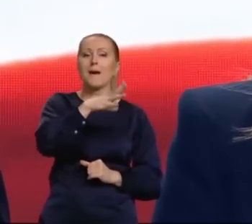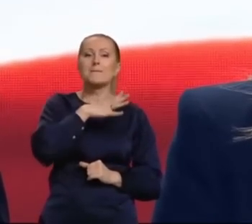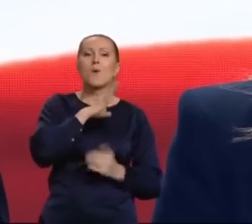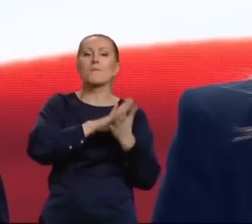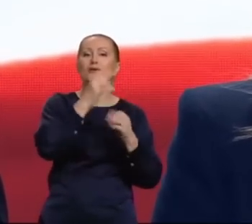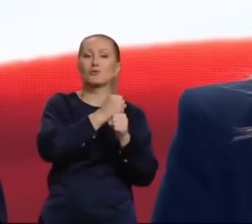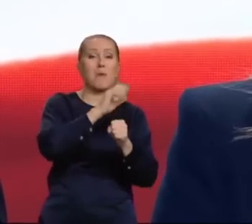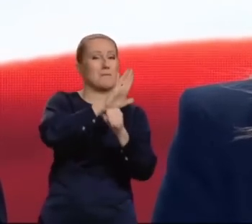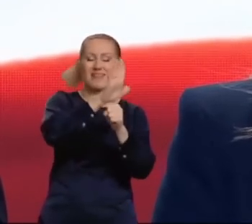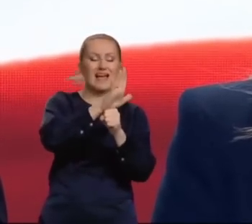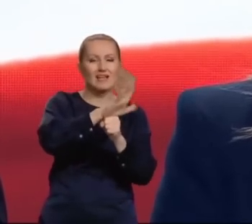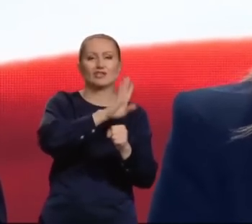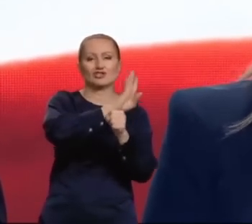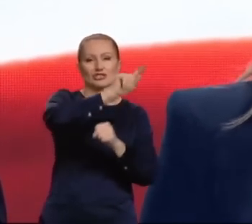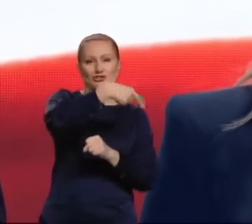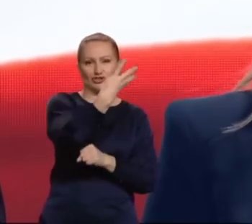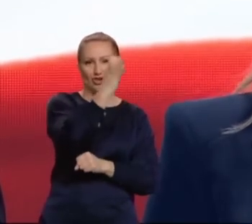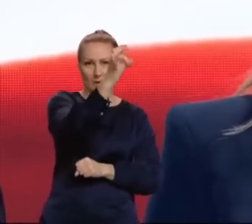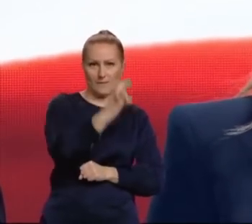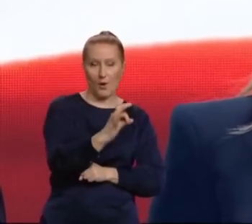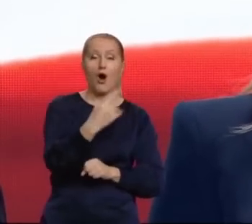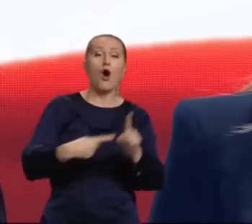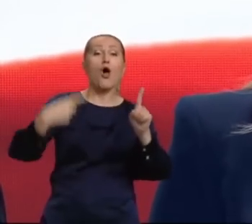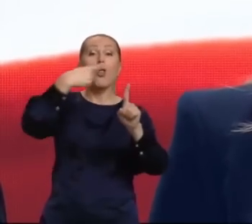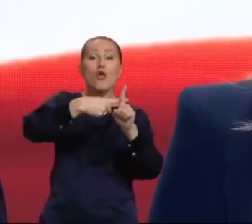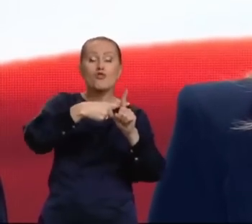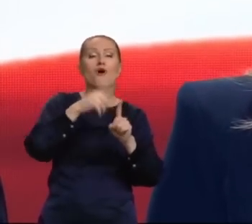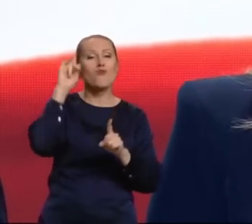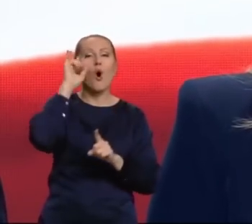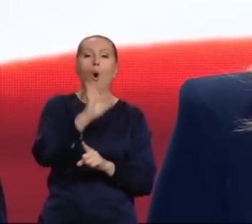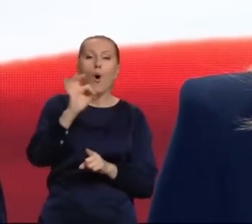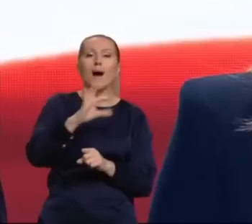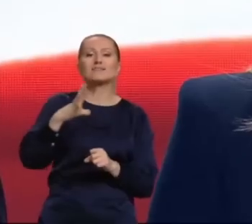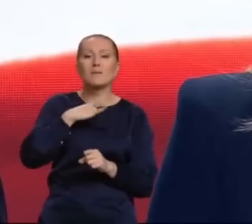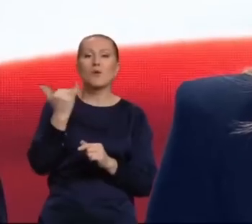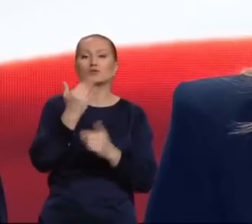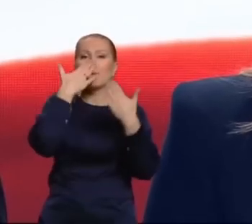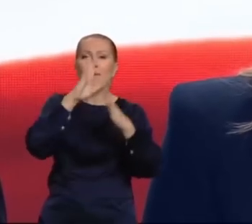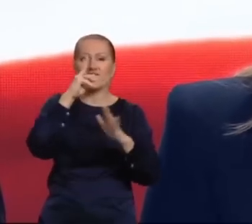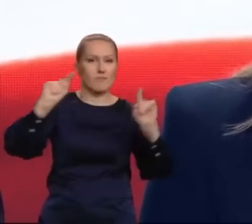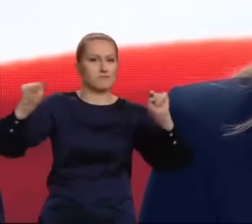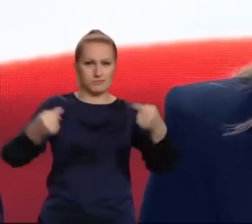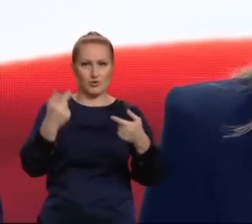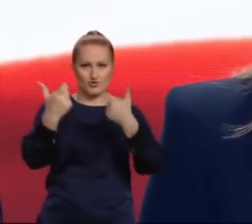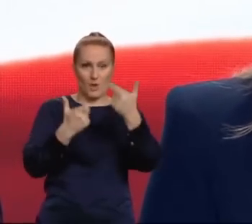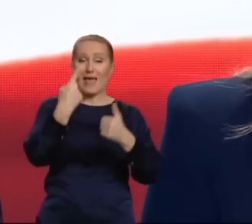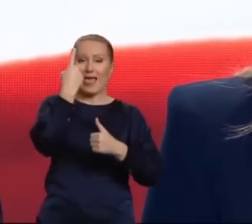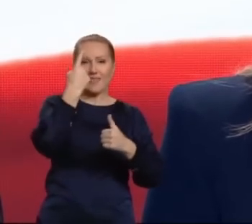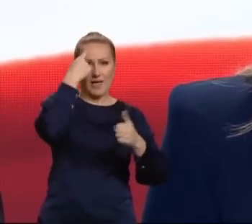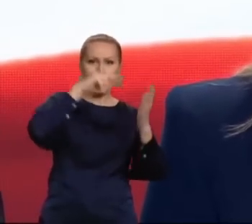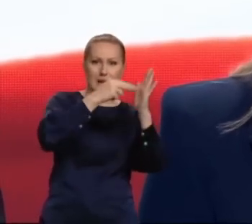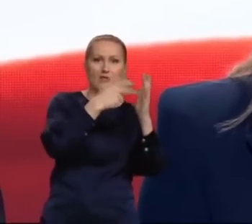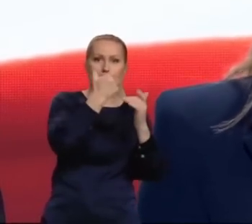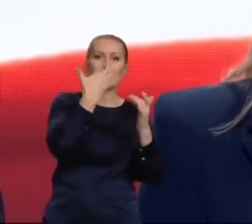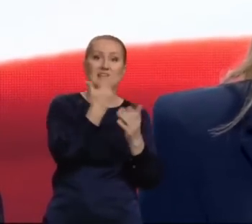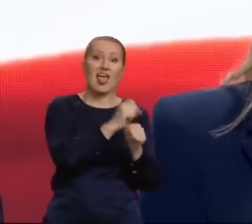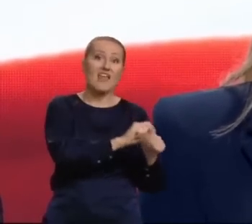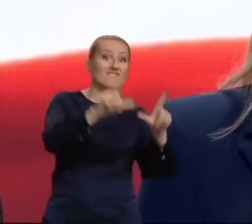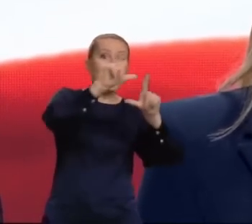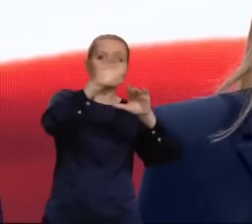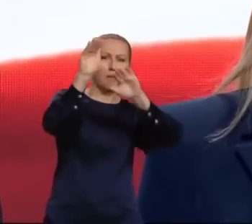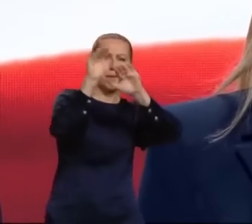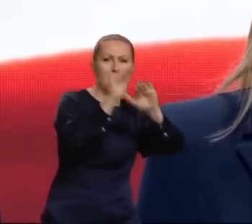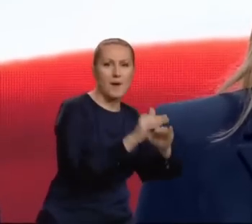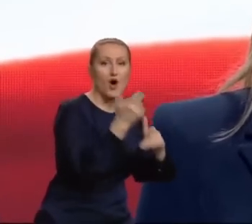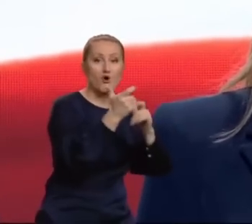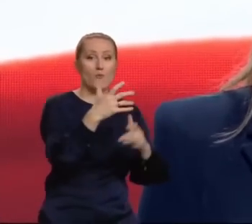15, a 14,4%. Przy okazji walki z inflacją prezentowane były dwa sprzeczne poglądy. Jeden zakładał tłumienie inflacji kosztem